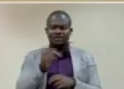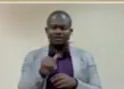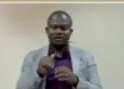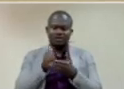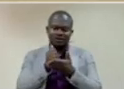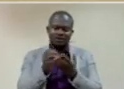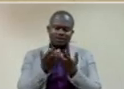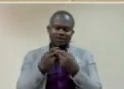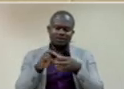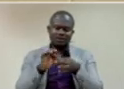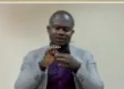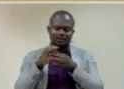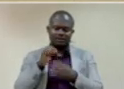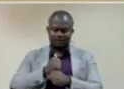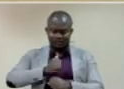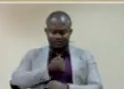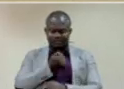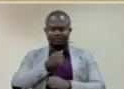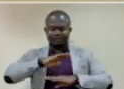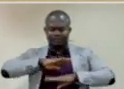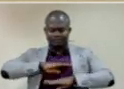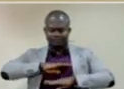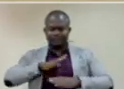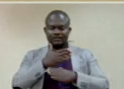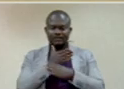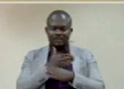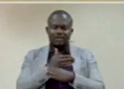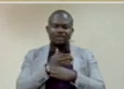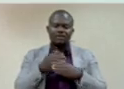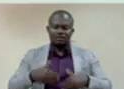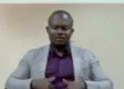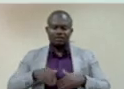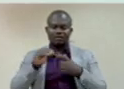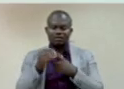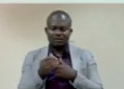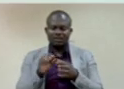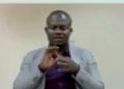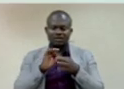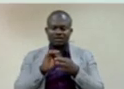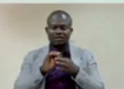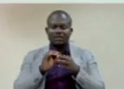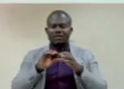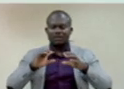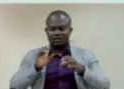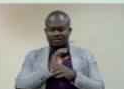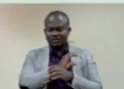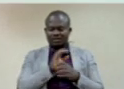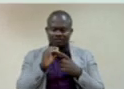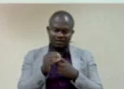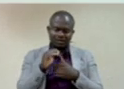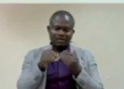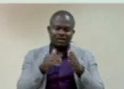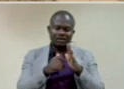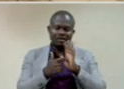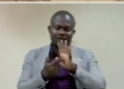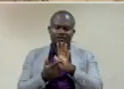y'ubumwe n'ishingiro ryo kwigira. Minisiteri y'urubyiruko n'umuco ifatanyije n'inteko nyarwanda y'ururimi n'umuco itangaza ko mu cyumweru